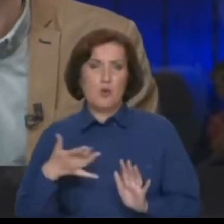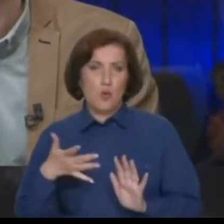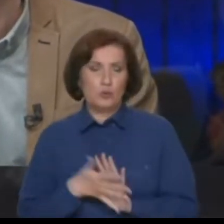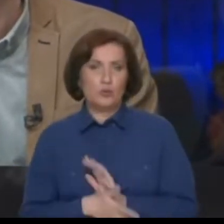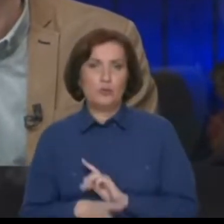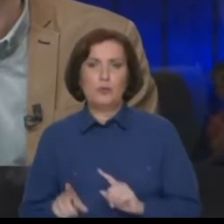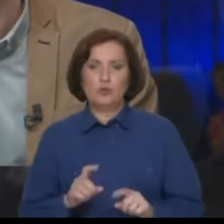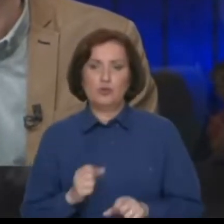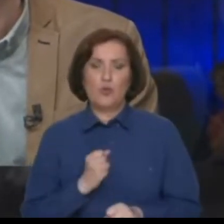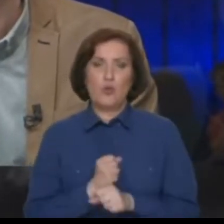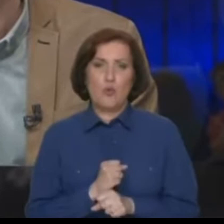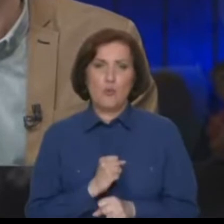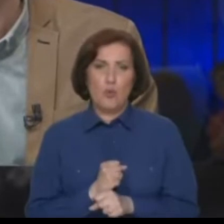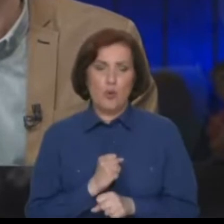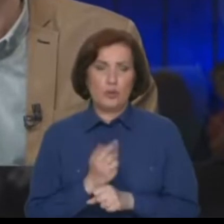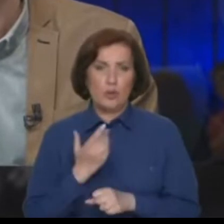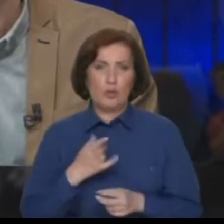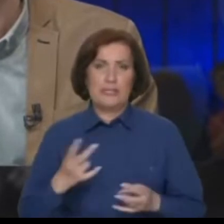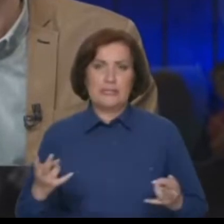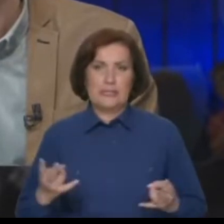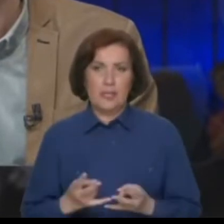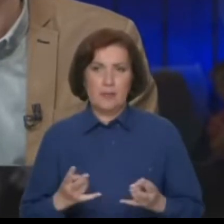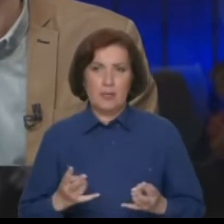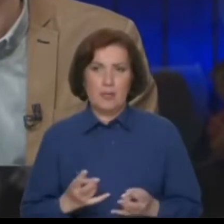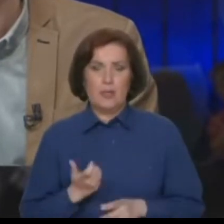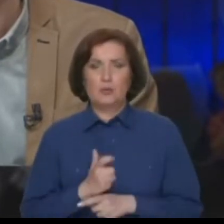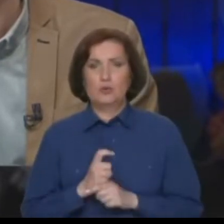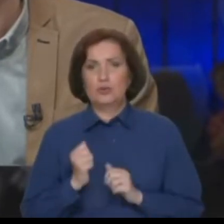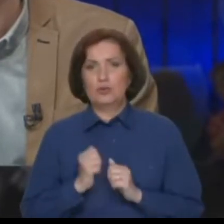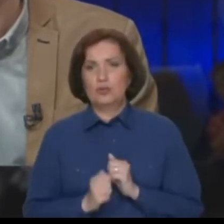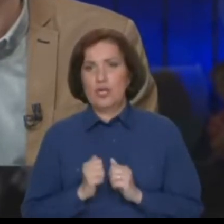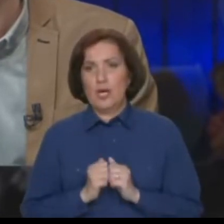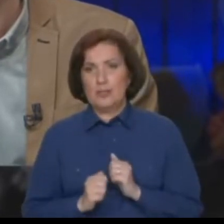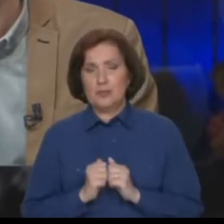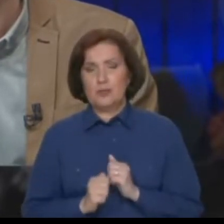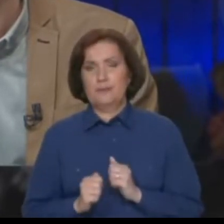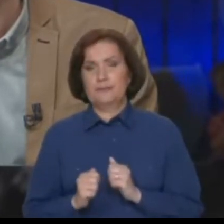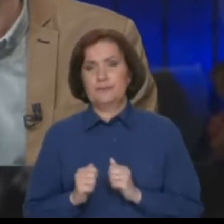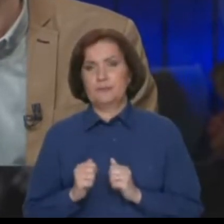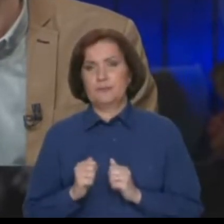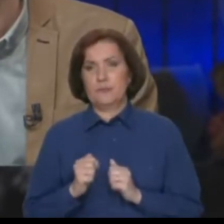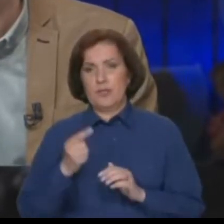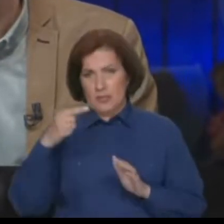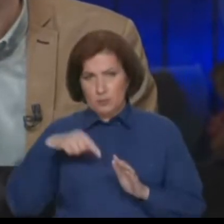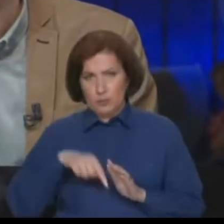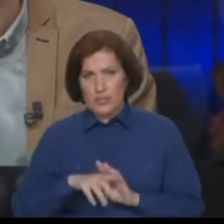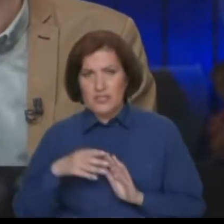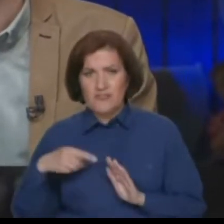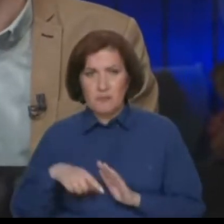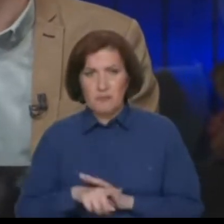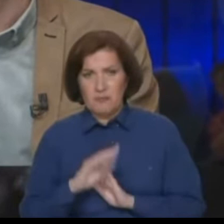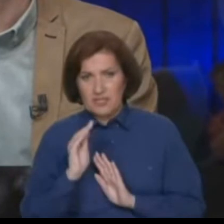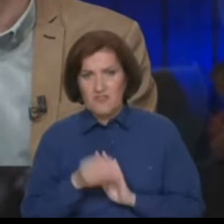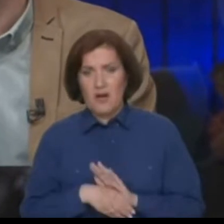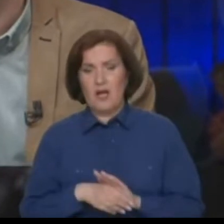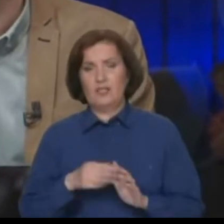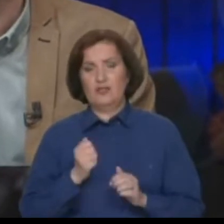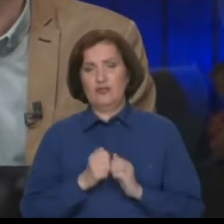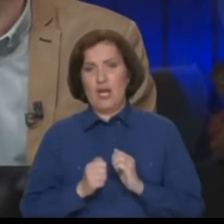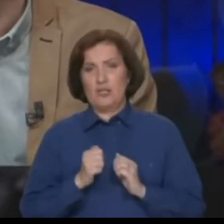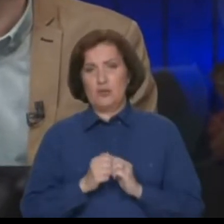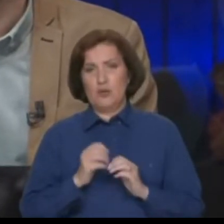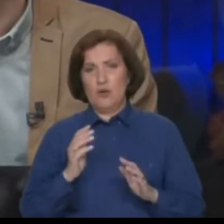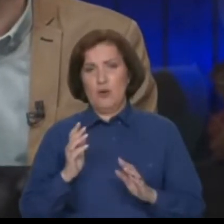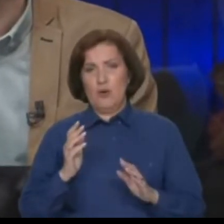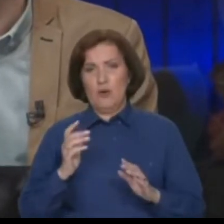розуміємо, що робота, коли треба дуже часто спускатися в підвали, і коли дуже часто повітряна тривога,